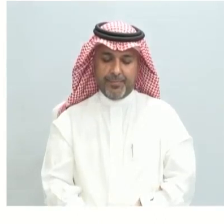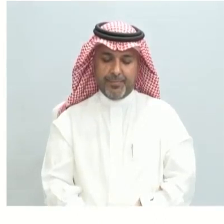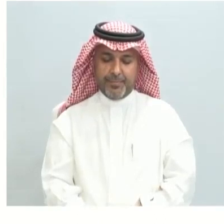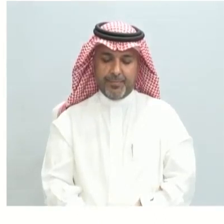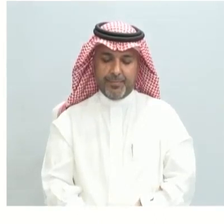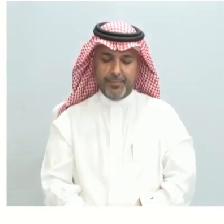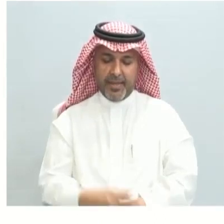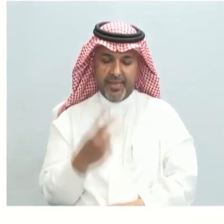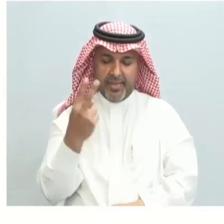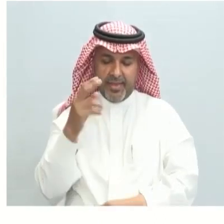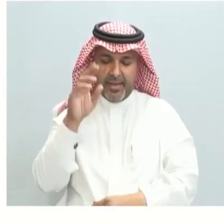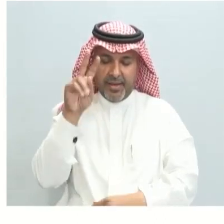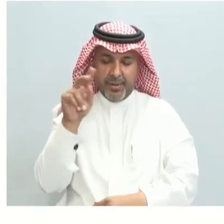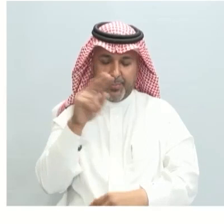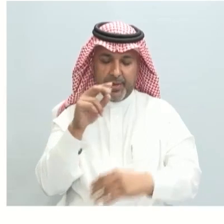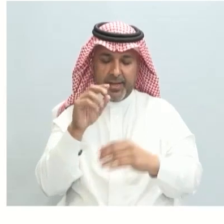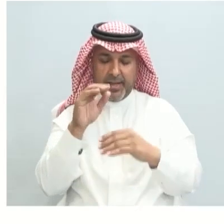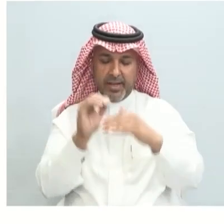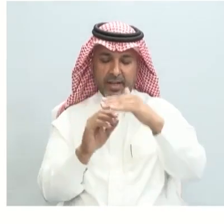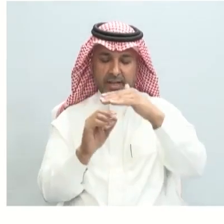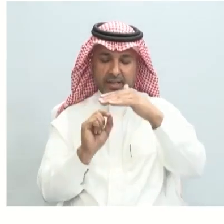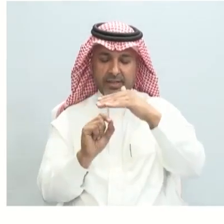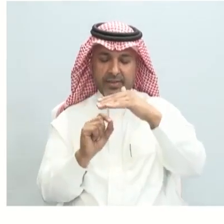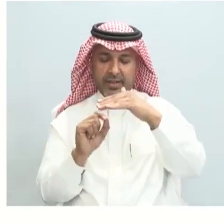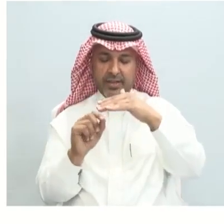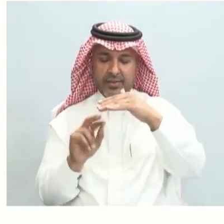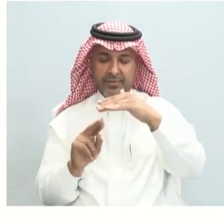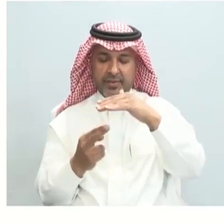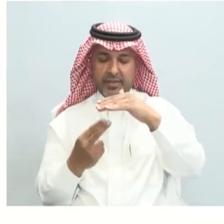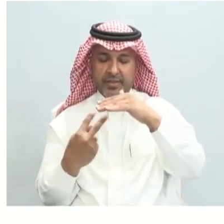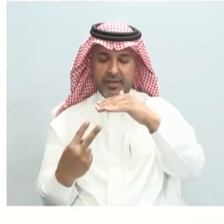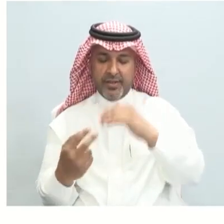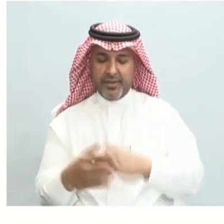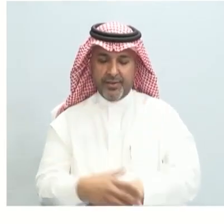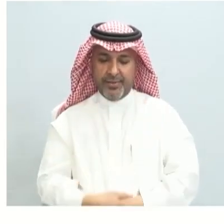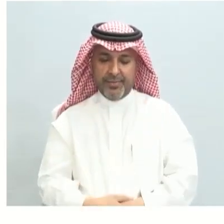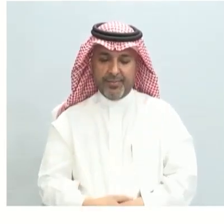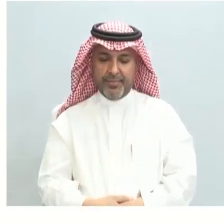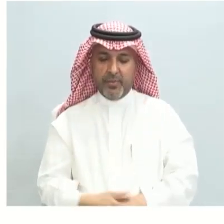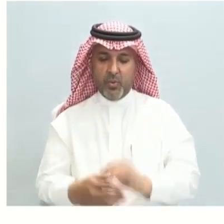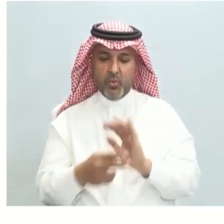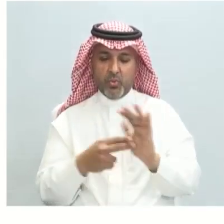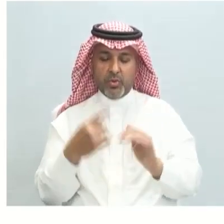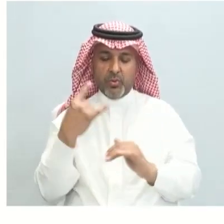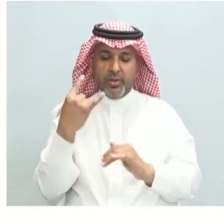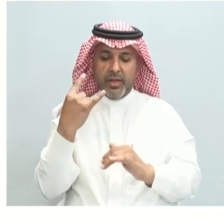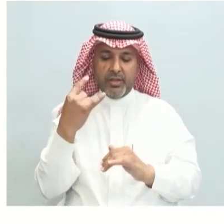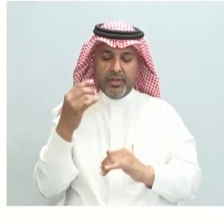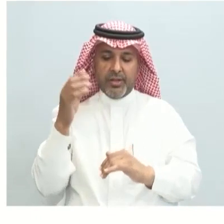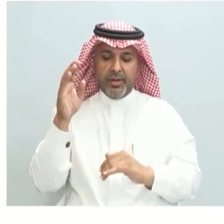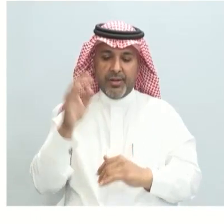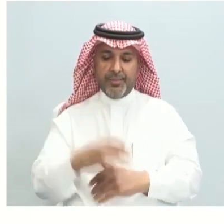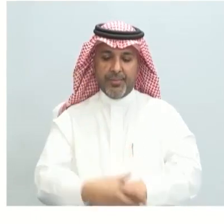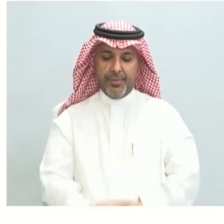2 باي على 0.2 اللي هي بتعطيك 10 باي، 10 باي بهذا الشكل